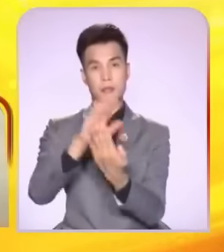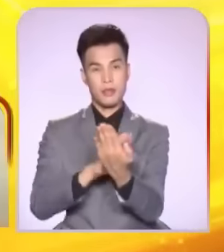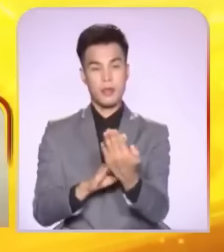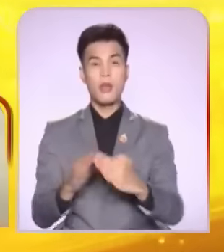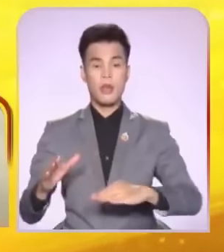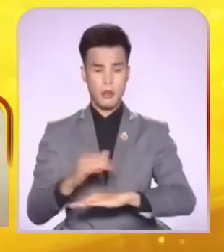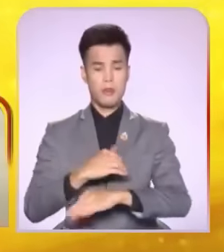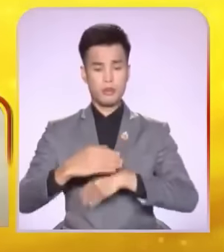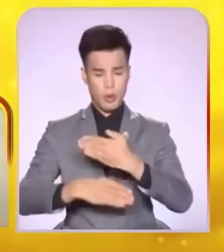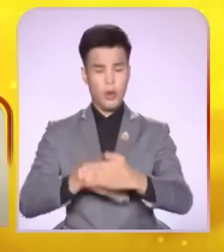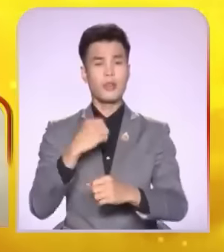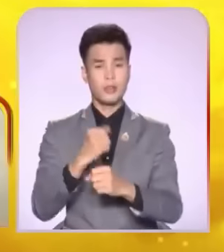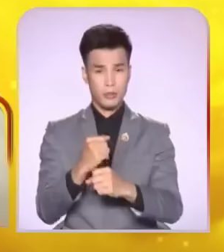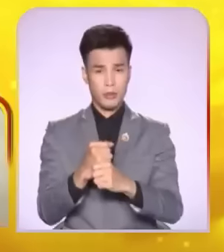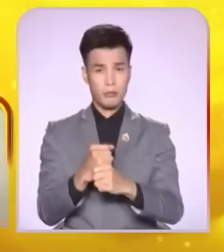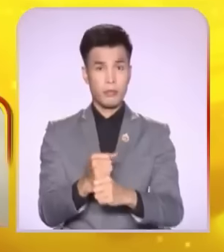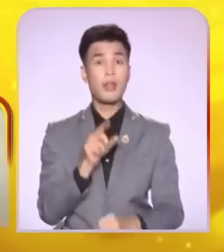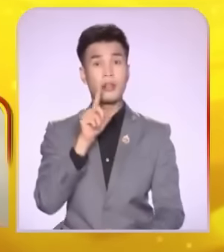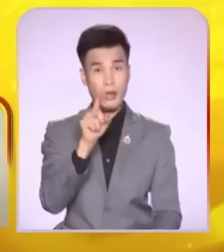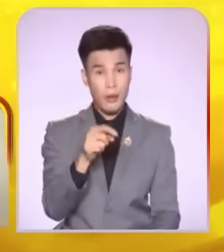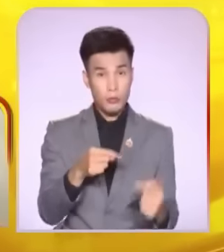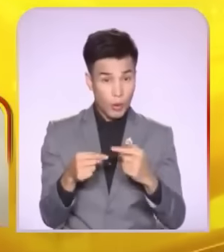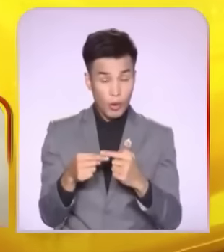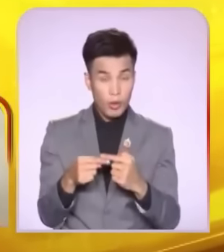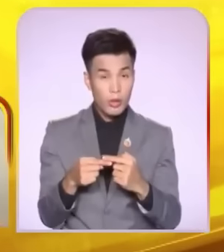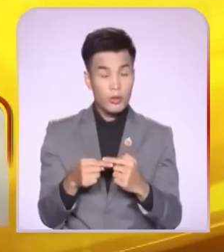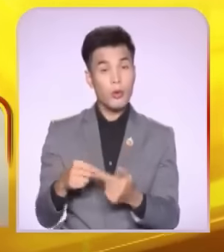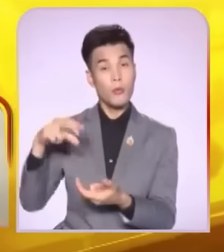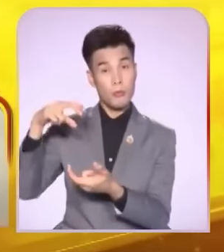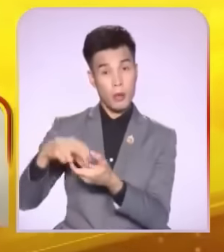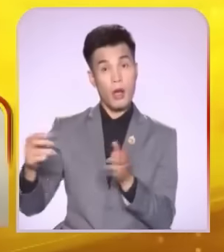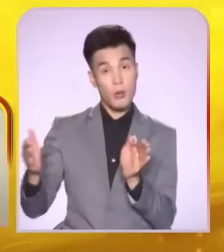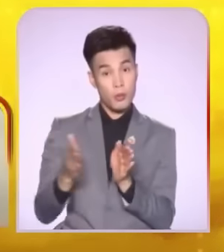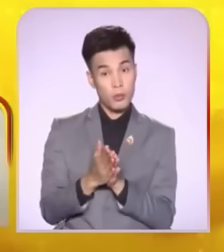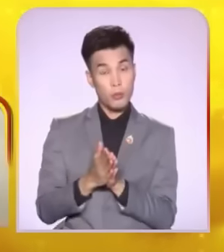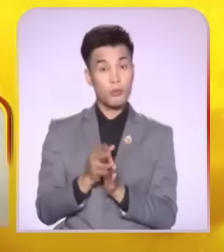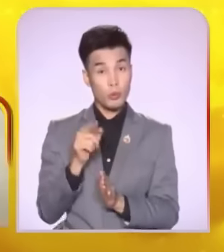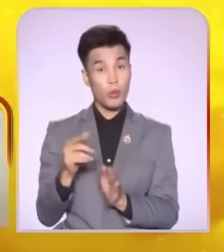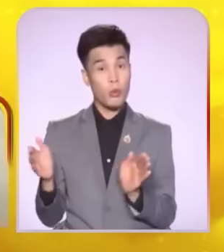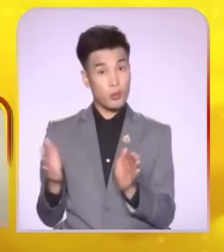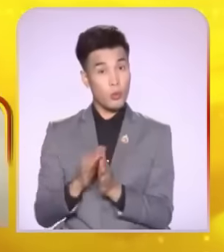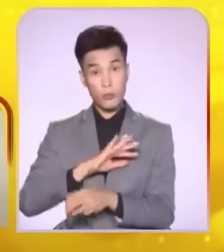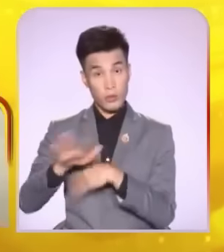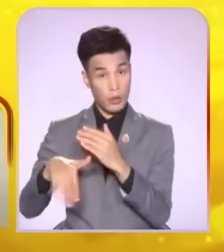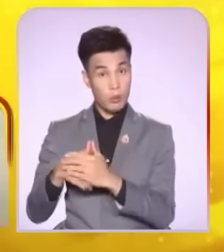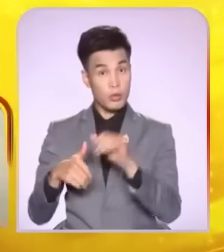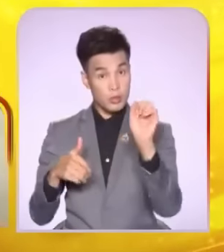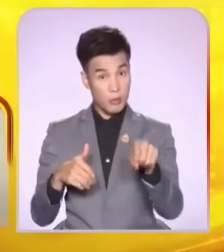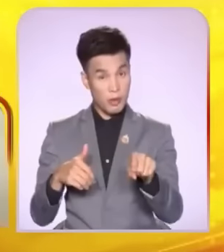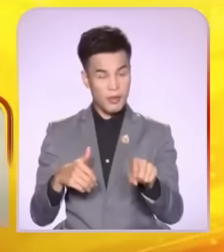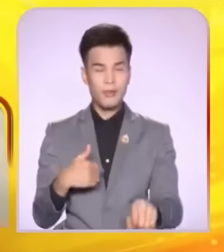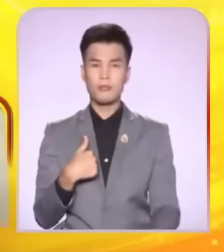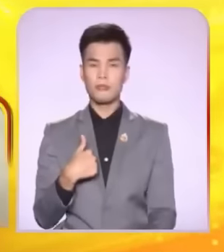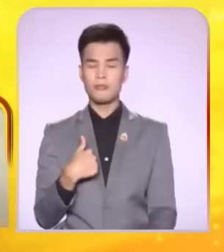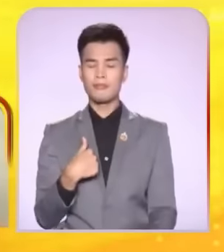เมืองมันเดินต่อเนื่องไปถามต่อการเข้ามาของพรรคพลังประชารัฐควรเข้ามาทางพรรคหรือเปล่าอันนี้หัวเรา